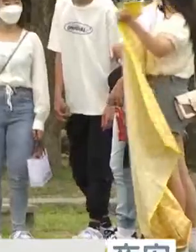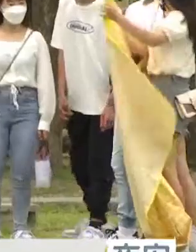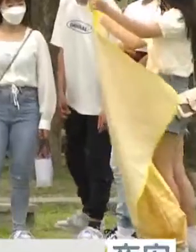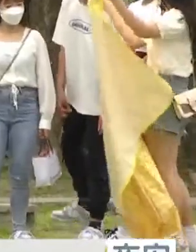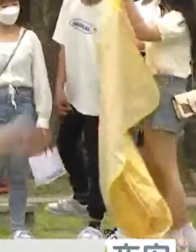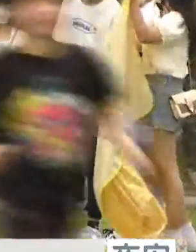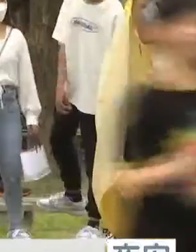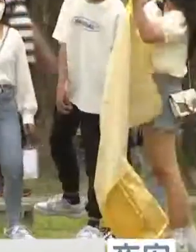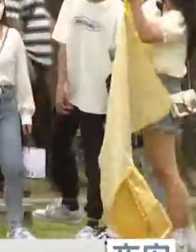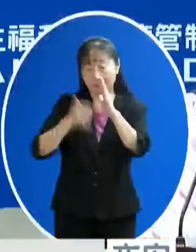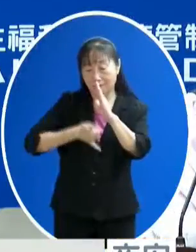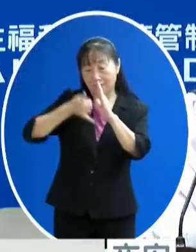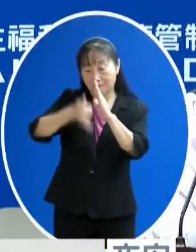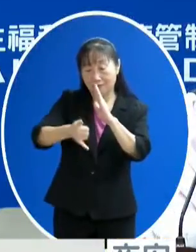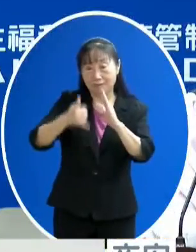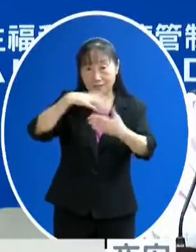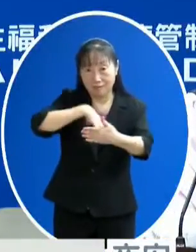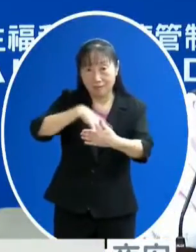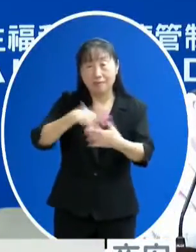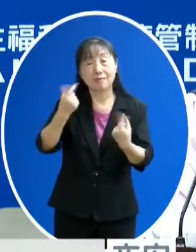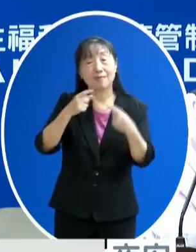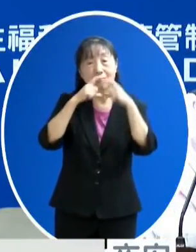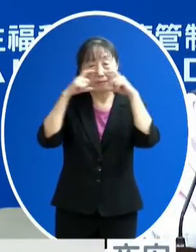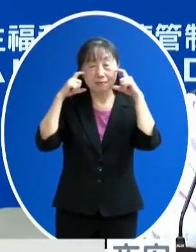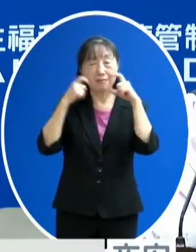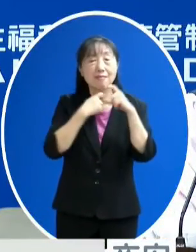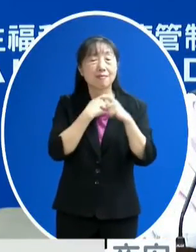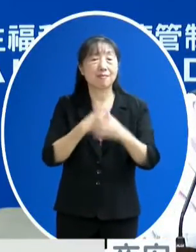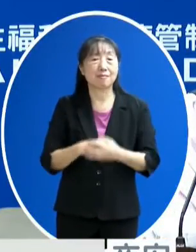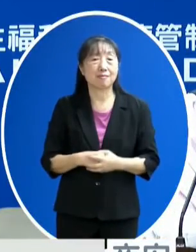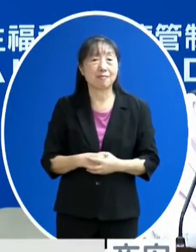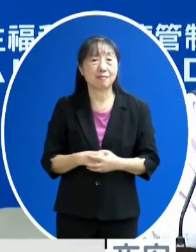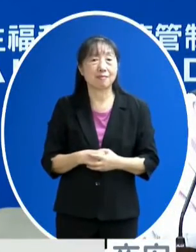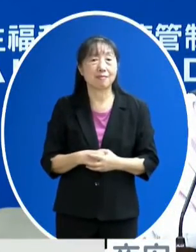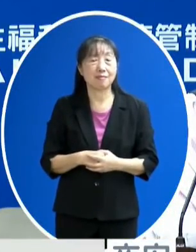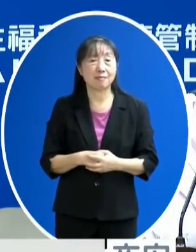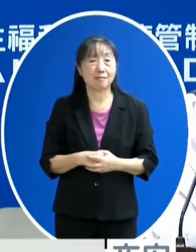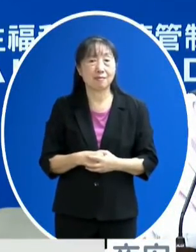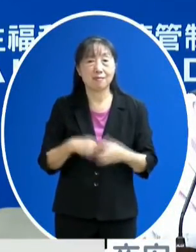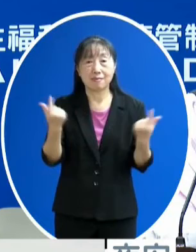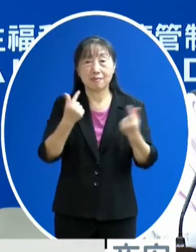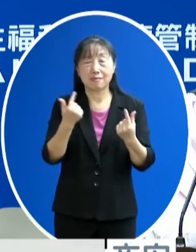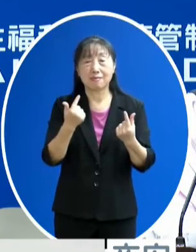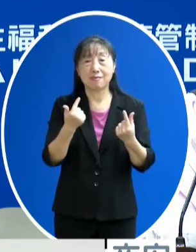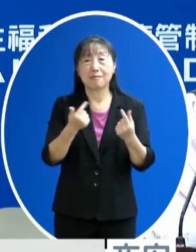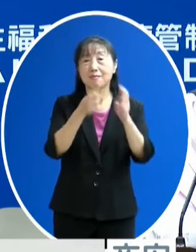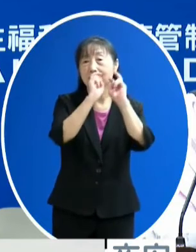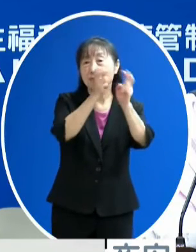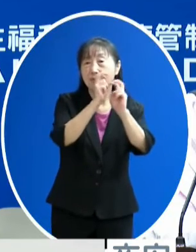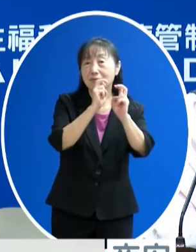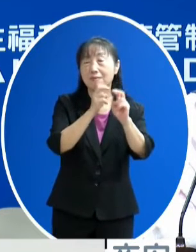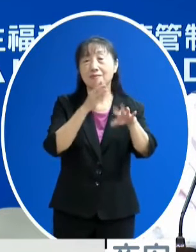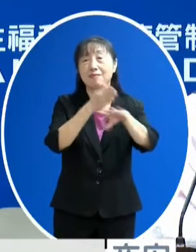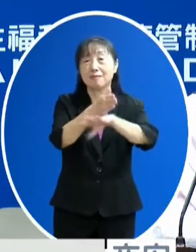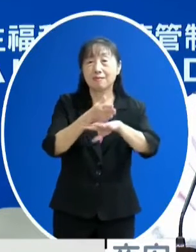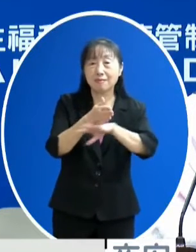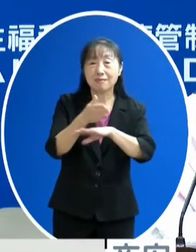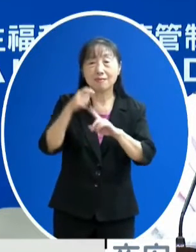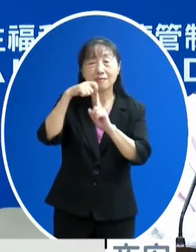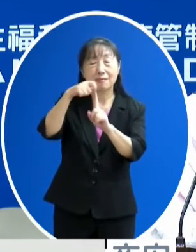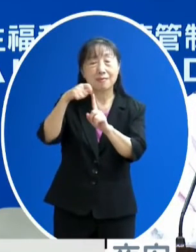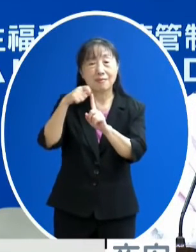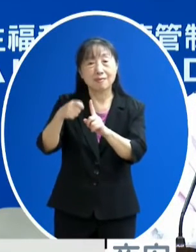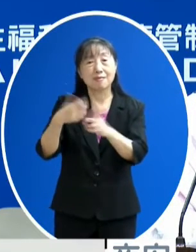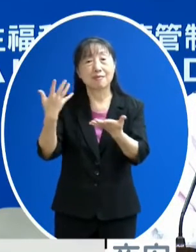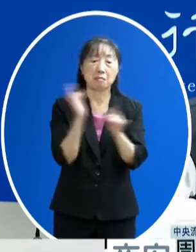到室内的空间，哈，那还是要戴口罩，哈。那尤其是像在这个大众交通的运输工具，哈，那这个也